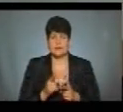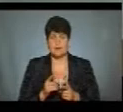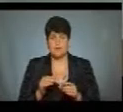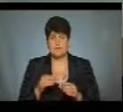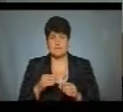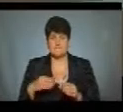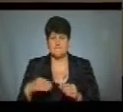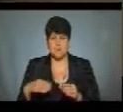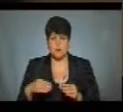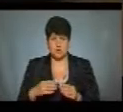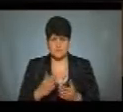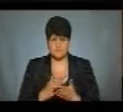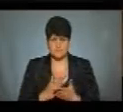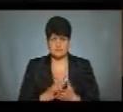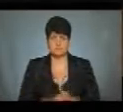вібросигнал.